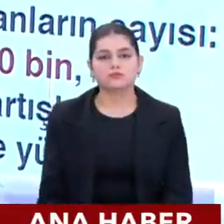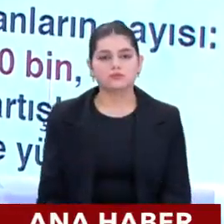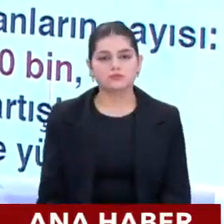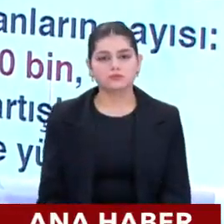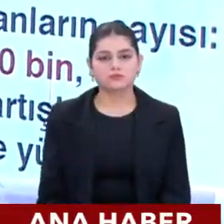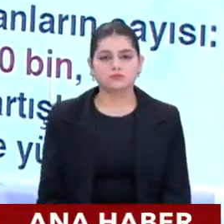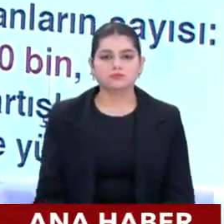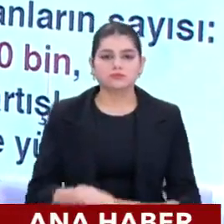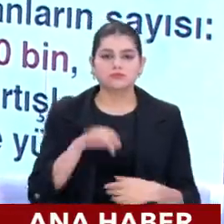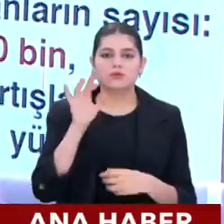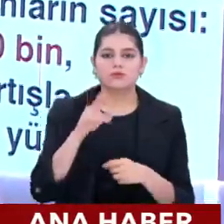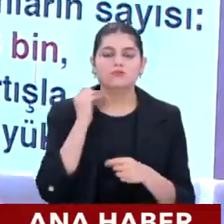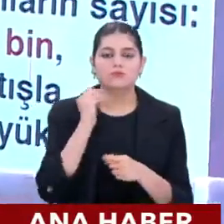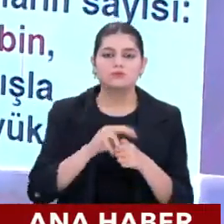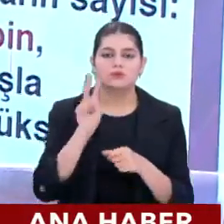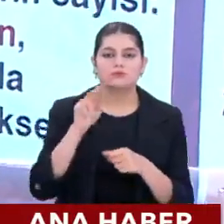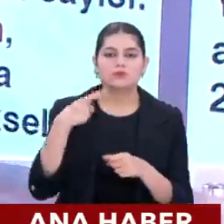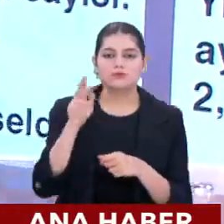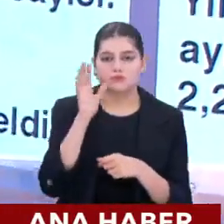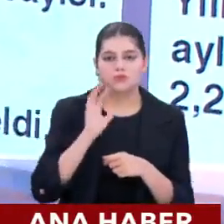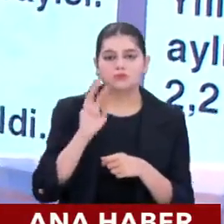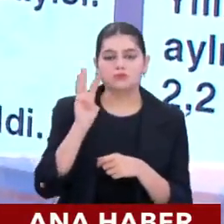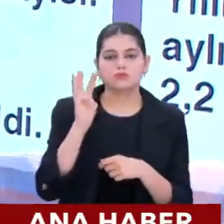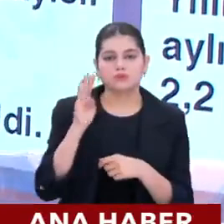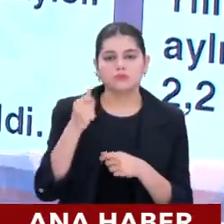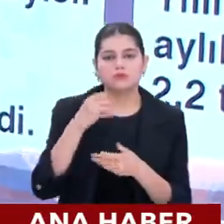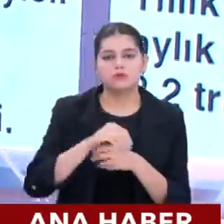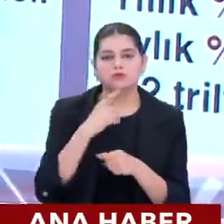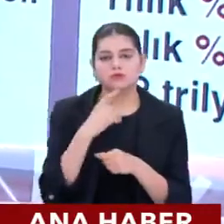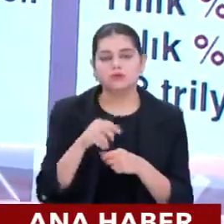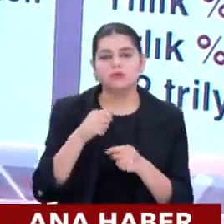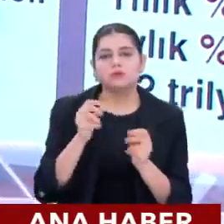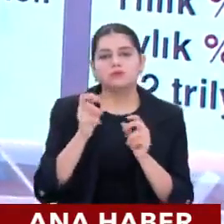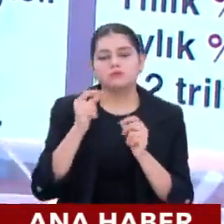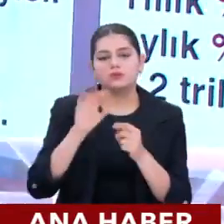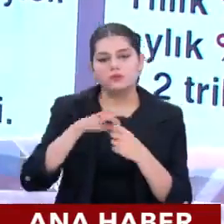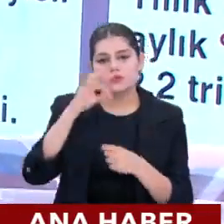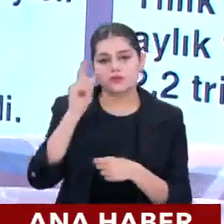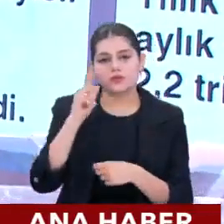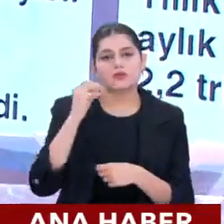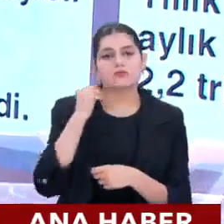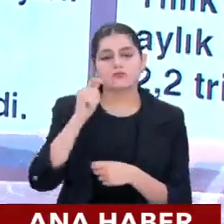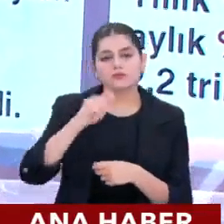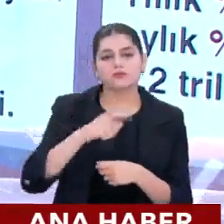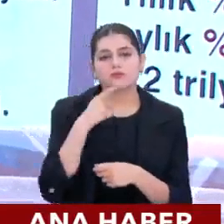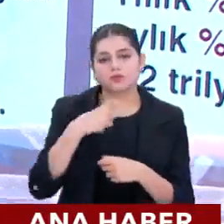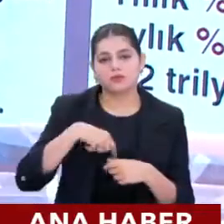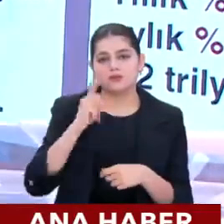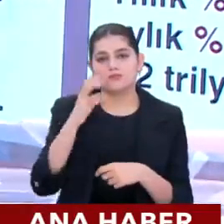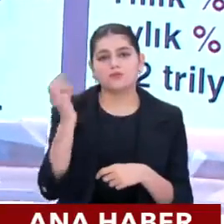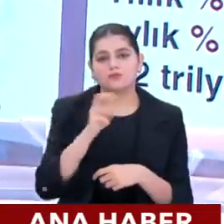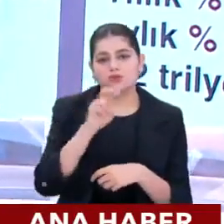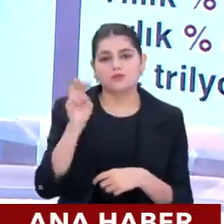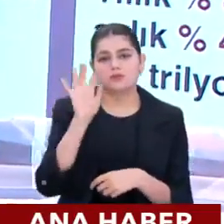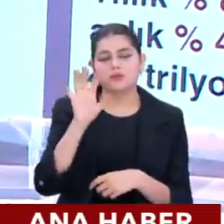durumda ortalama borç 22.534 TL bireysel kredi borcu olanların sayısı son bir yılda 1 milyon